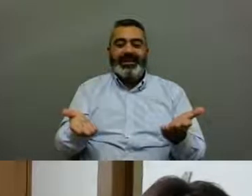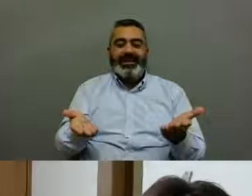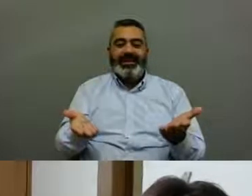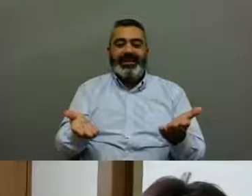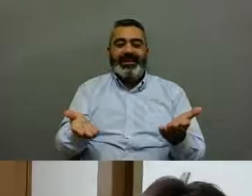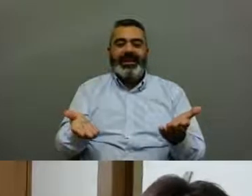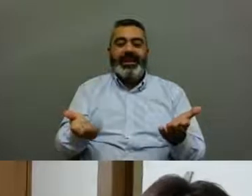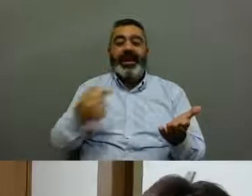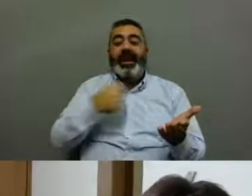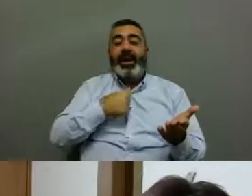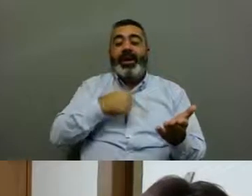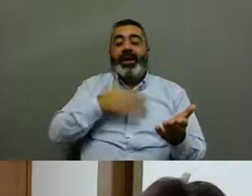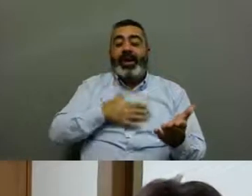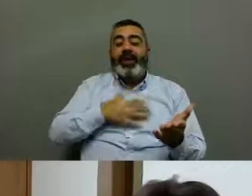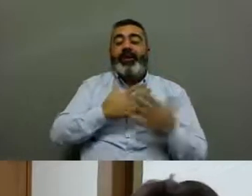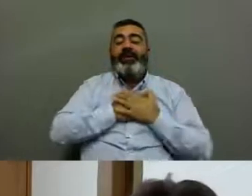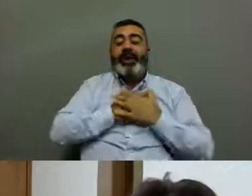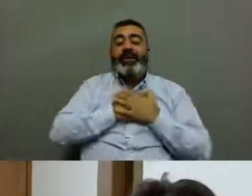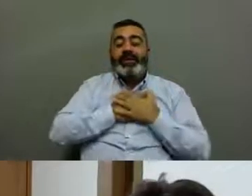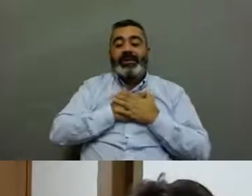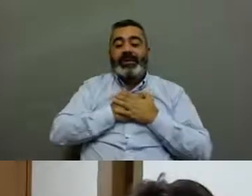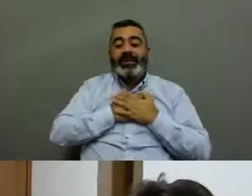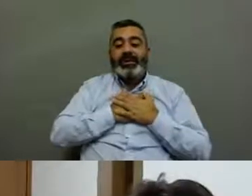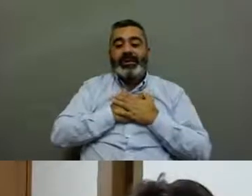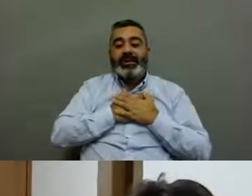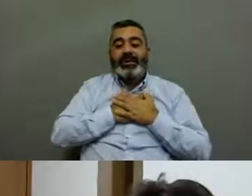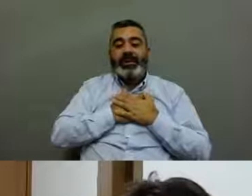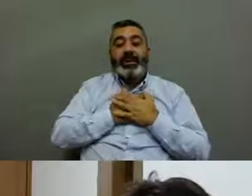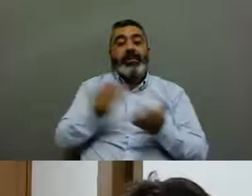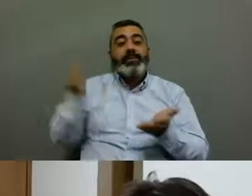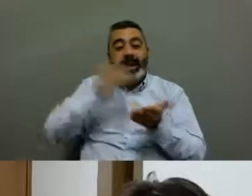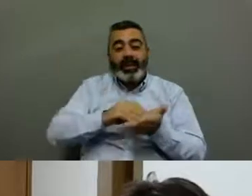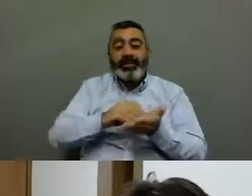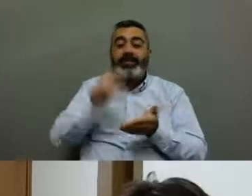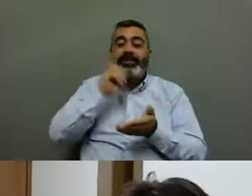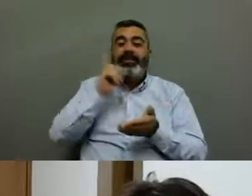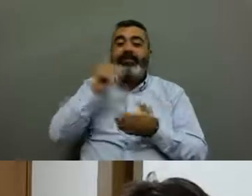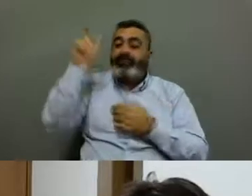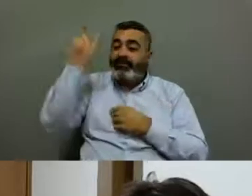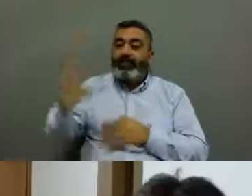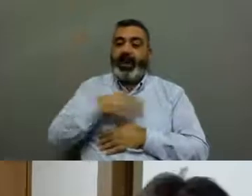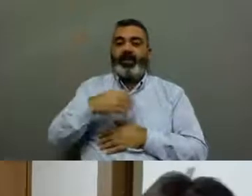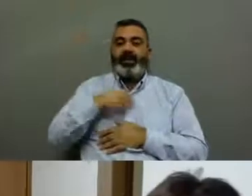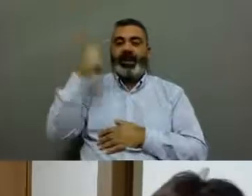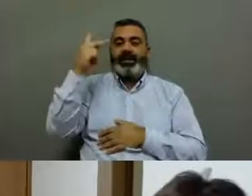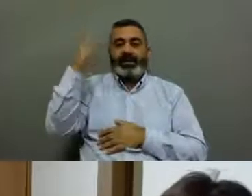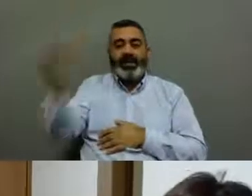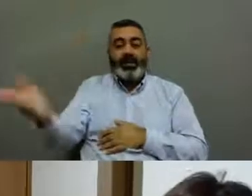εκδήλωσης. Εγώ θα ήθελα να ευχαριστήσω πάλι και την κυρία Καρτασίδου και